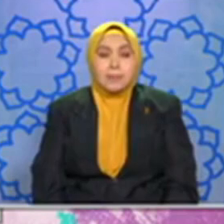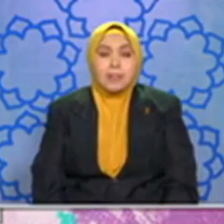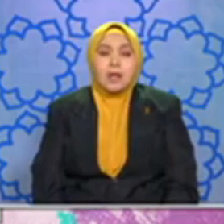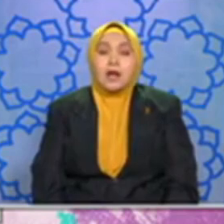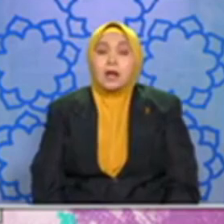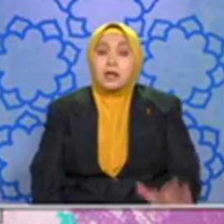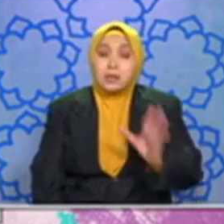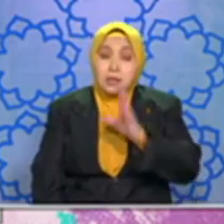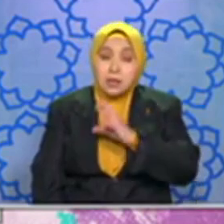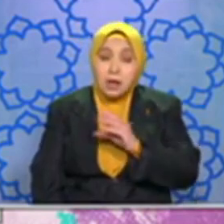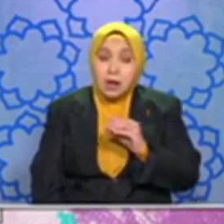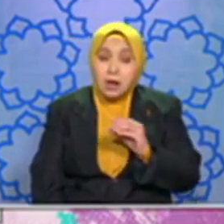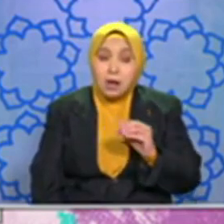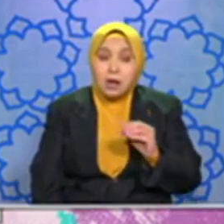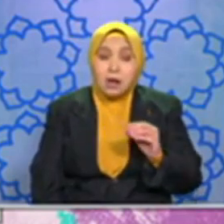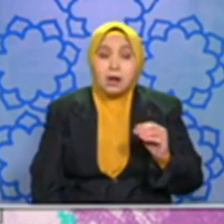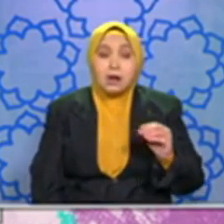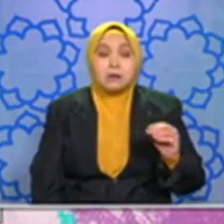وإن